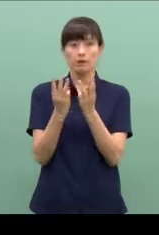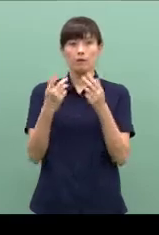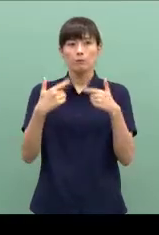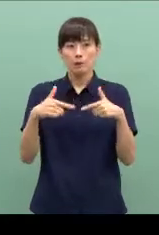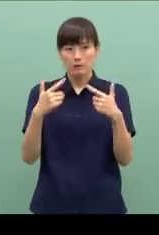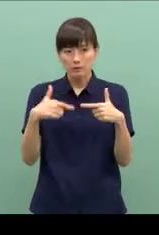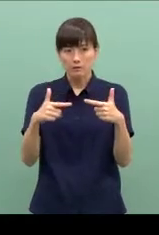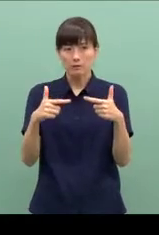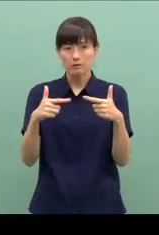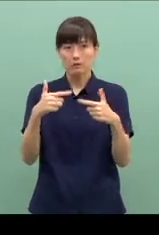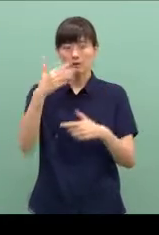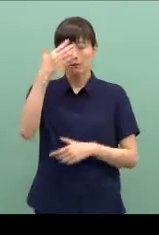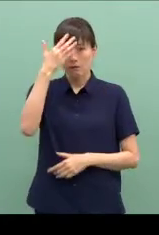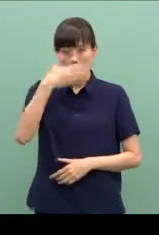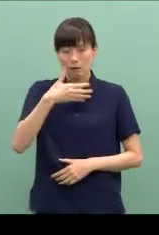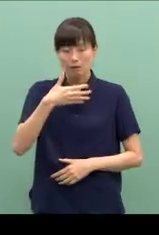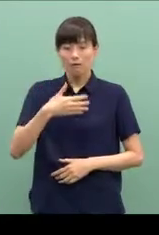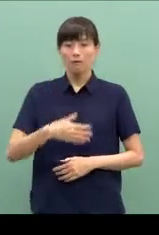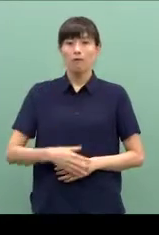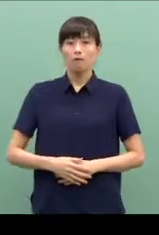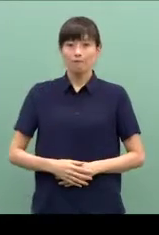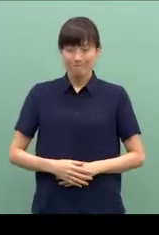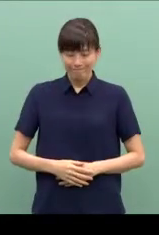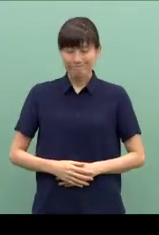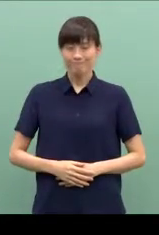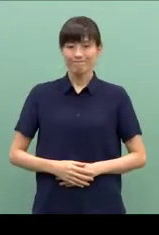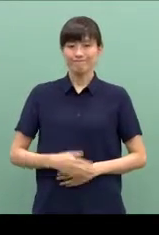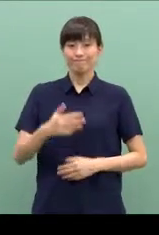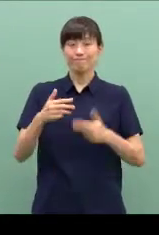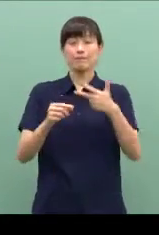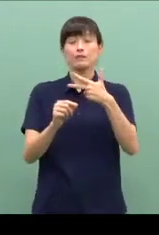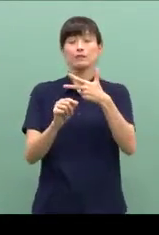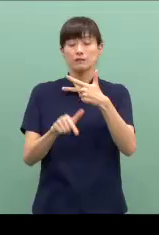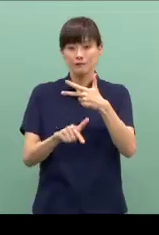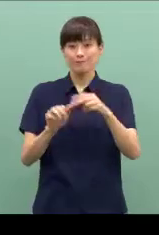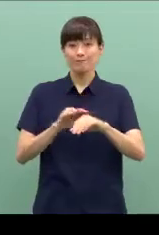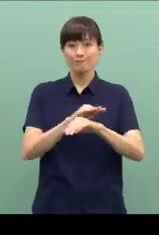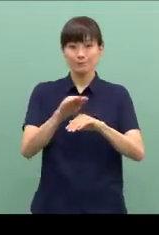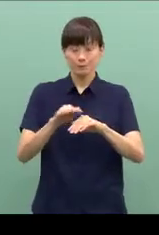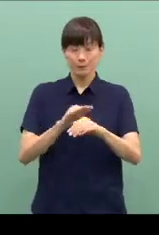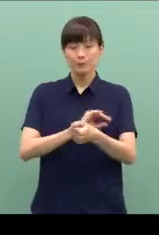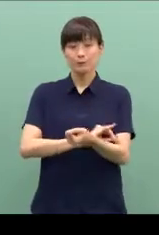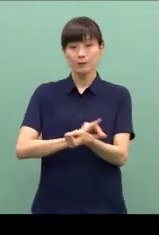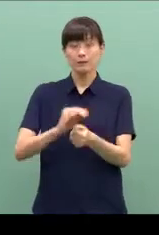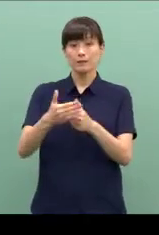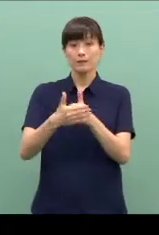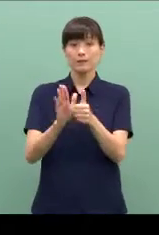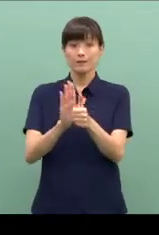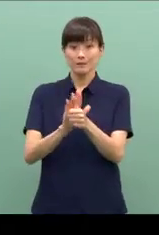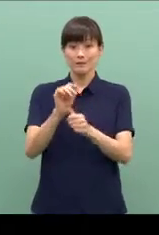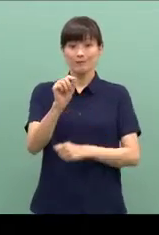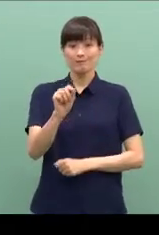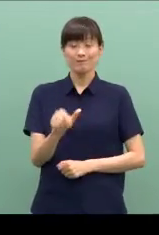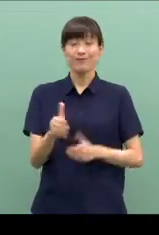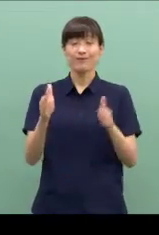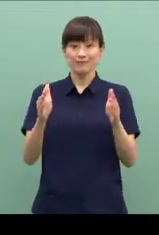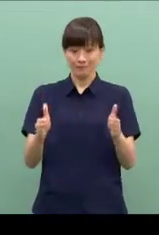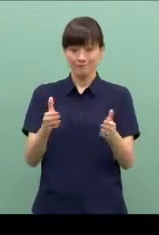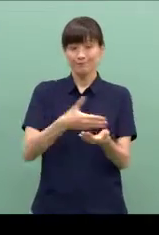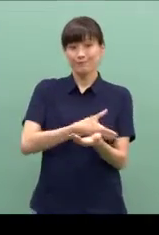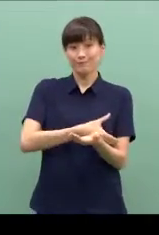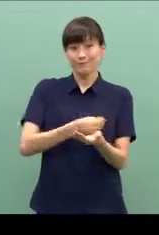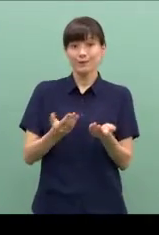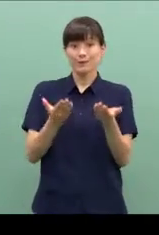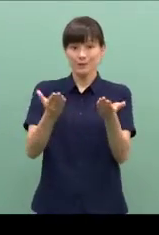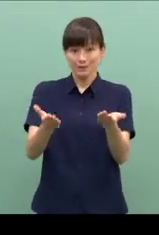日そんなに多くの人が。 そうなんだ。7月は愛の血液助け合い運動月間だし、今回は献血について